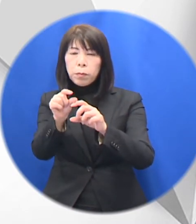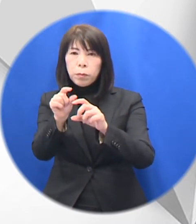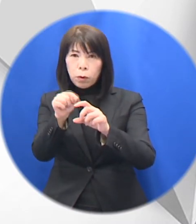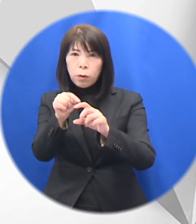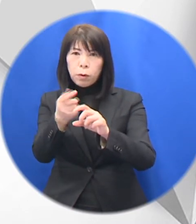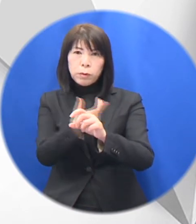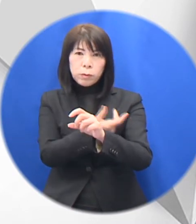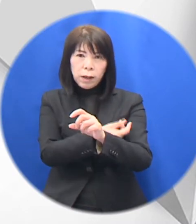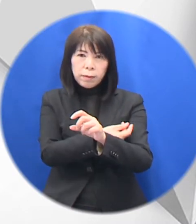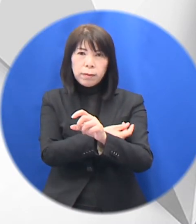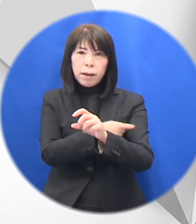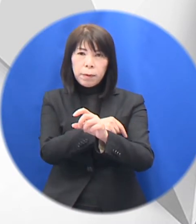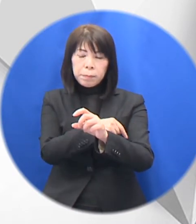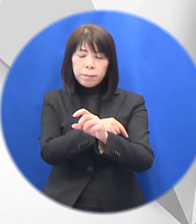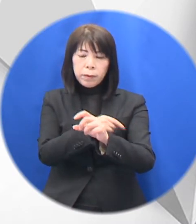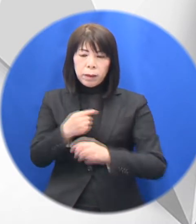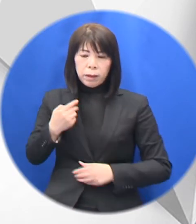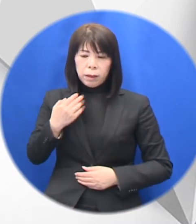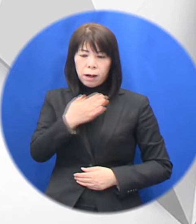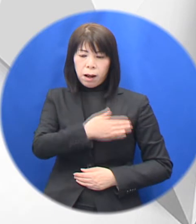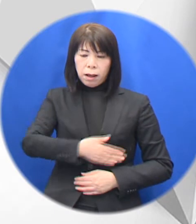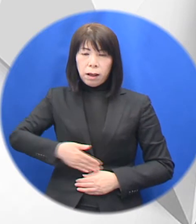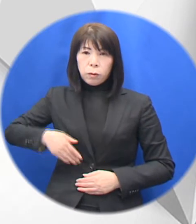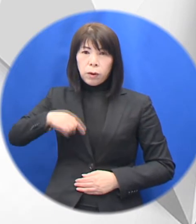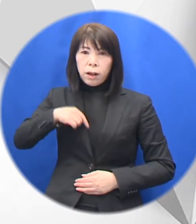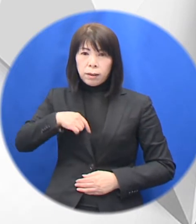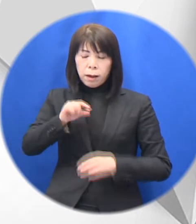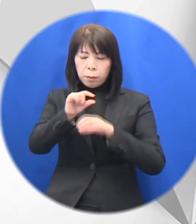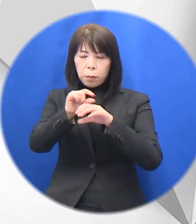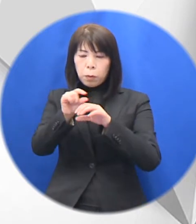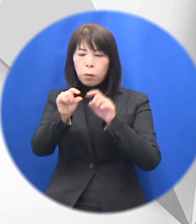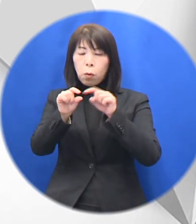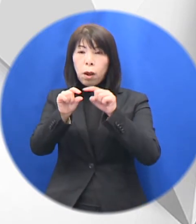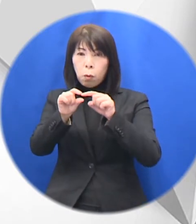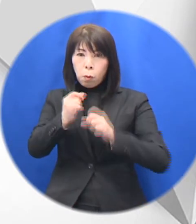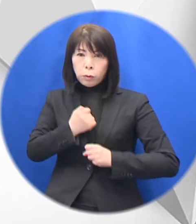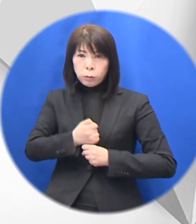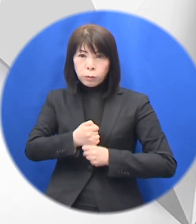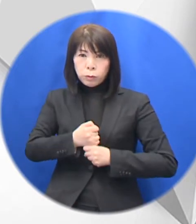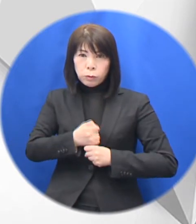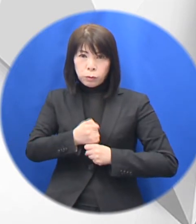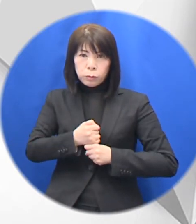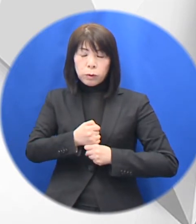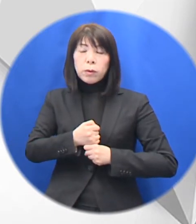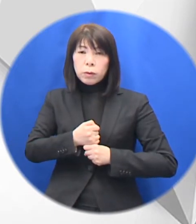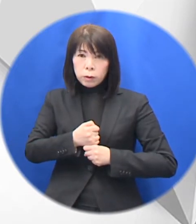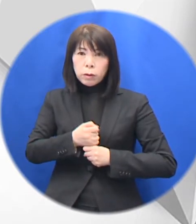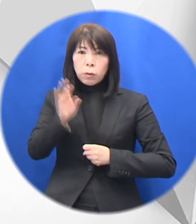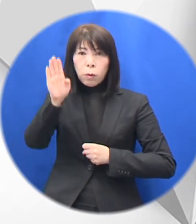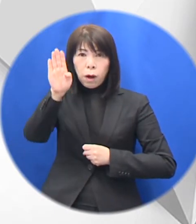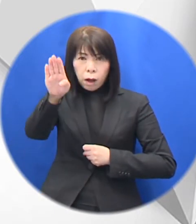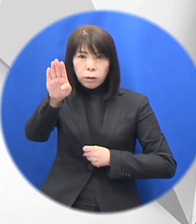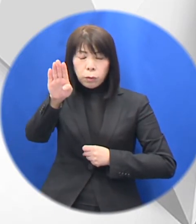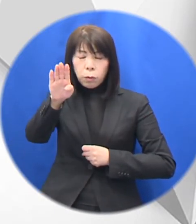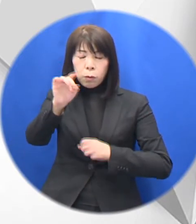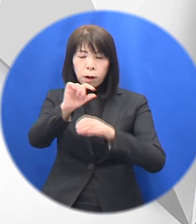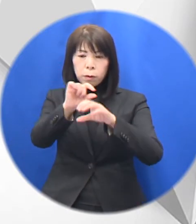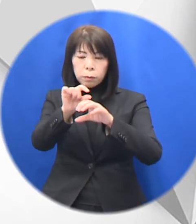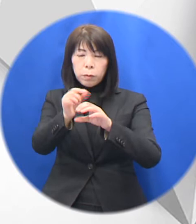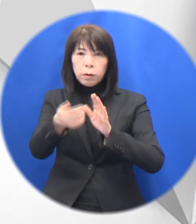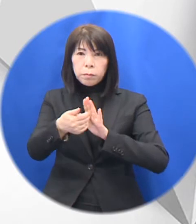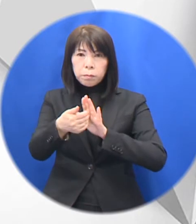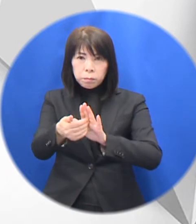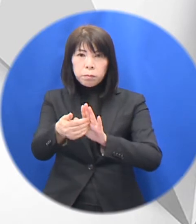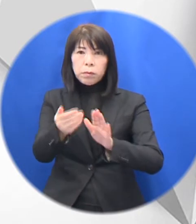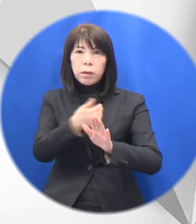って人の体の中でスパイクタンパク質だけを作らせます。スパイクタンパク質が人の